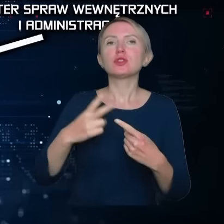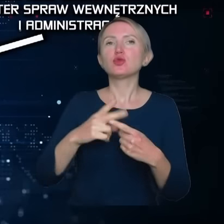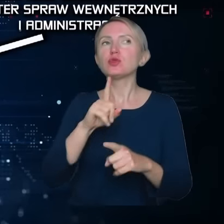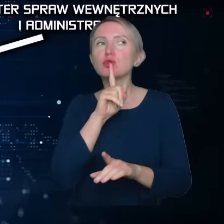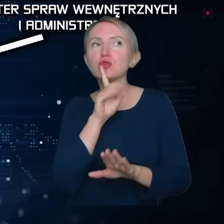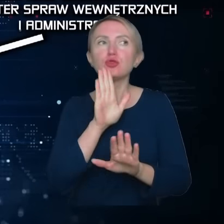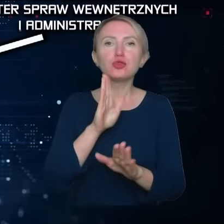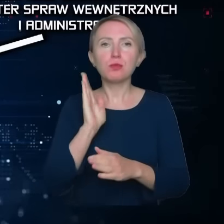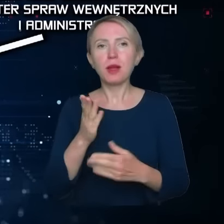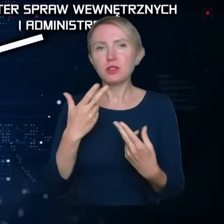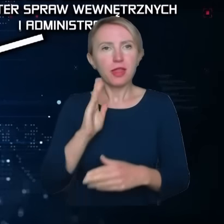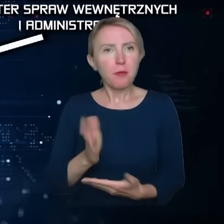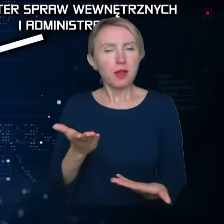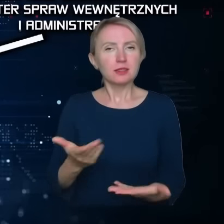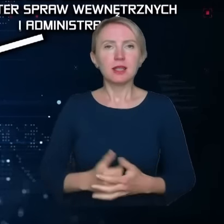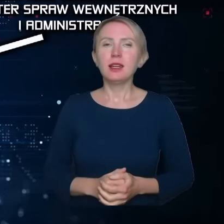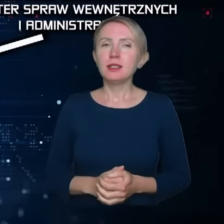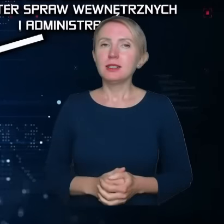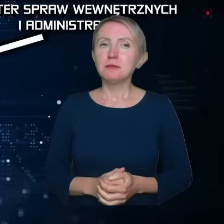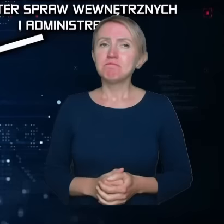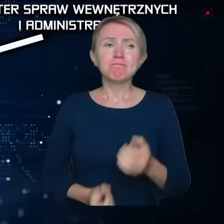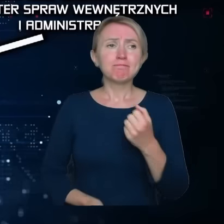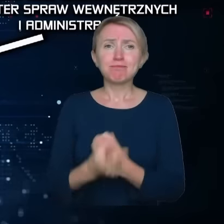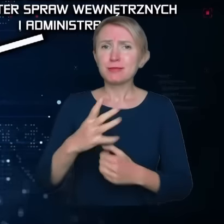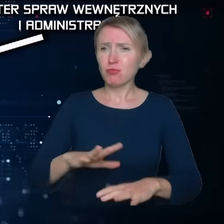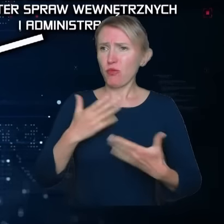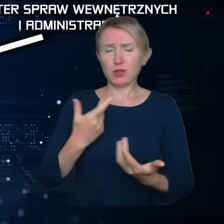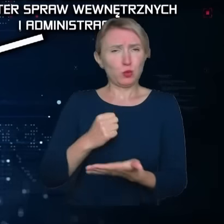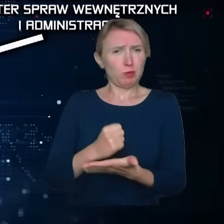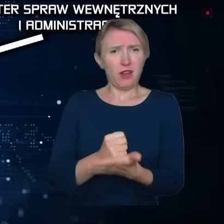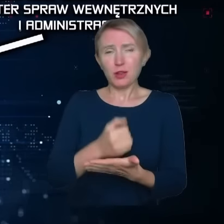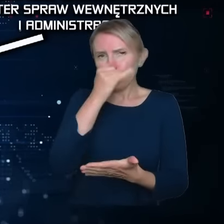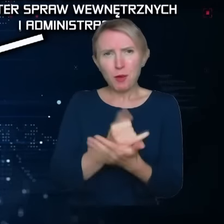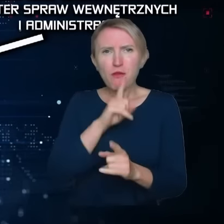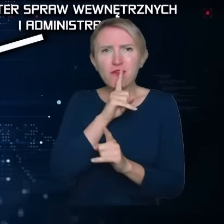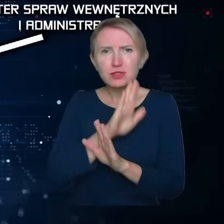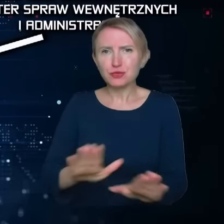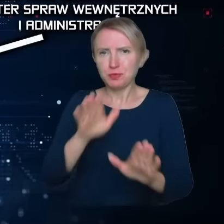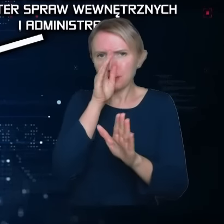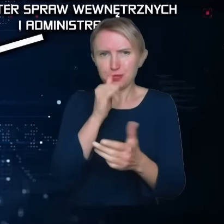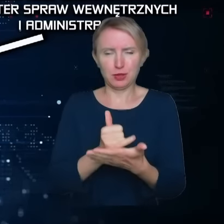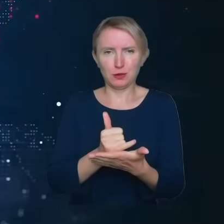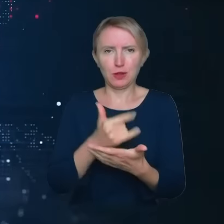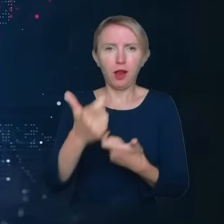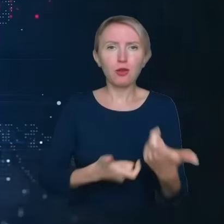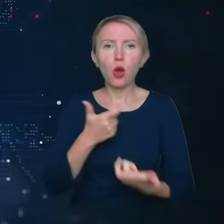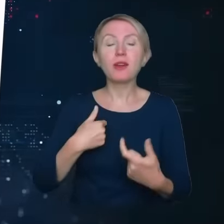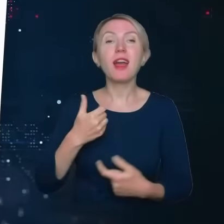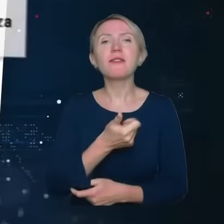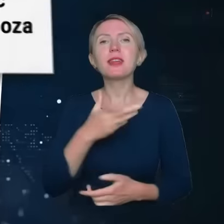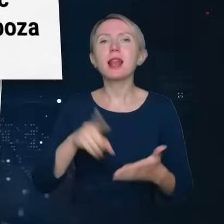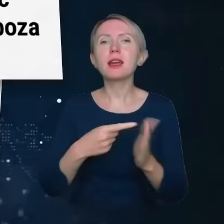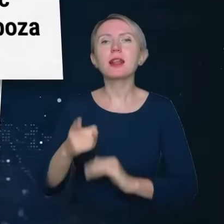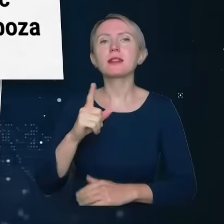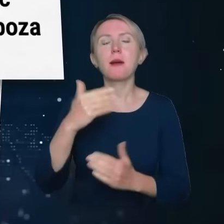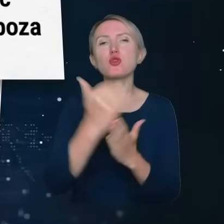się nie uciszy ta sprawa, ale to jest bulwersująca sprawa, ona się nie może wyciszyć. Ja też wielokrotnie na Platformie